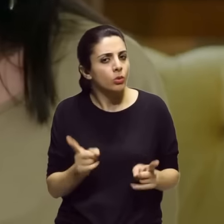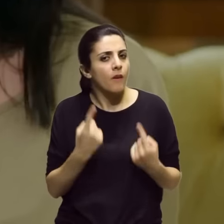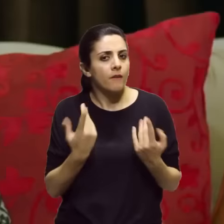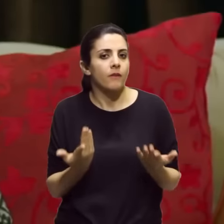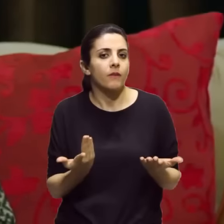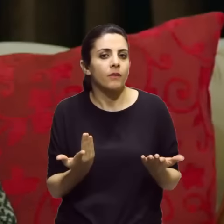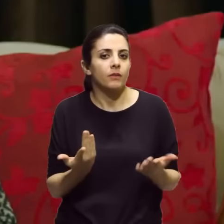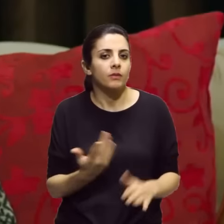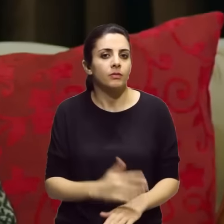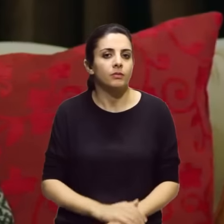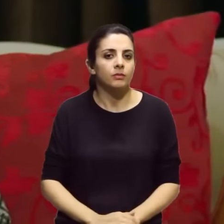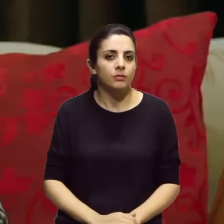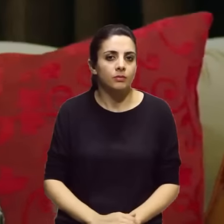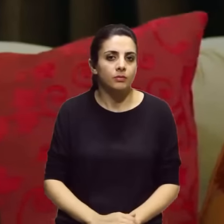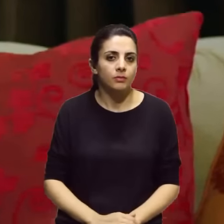Allah.